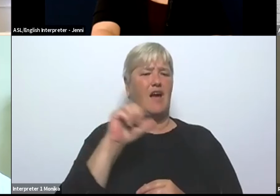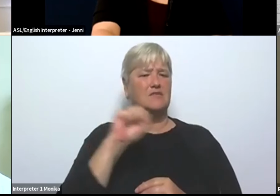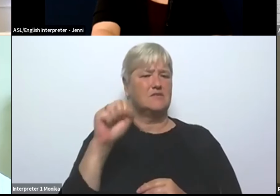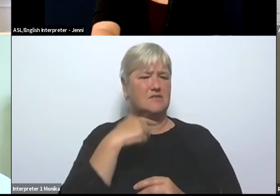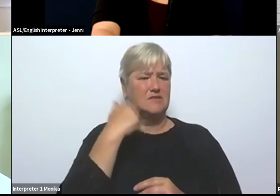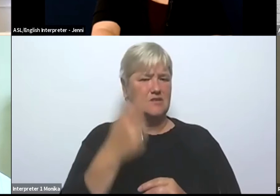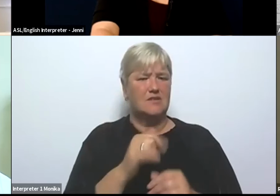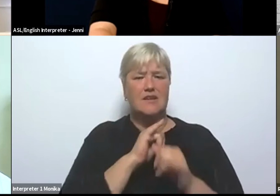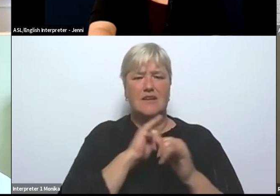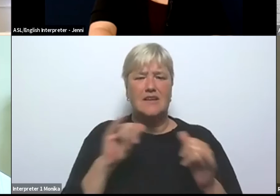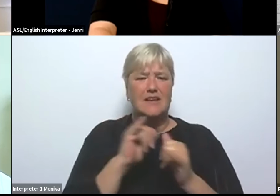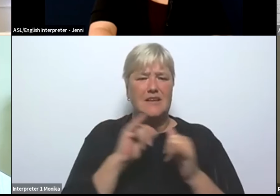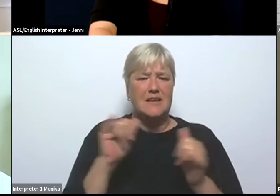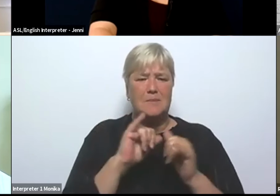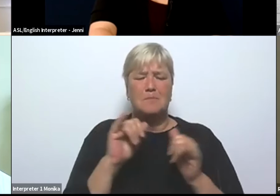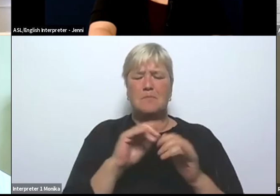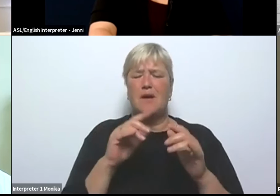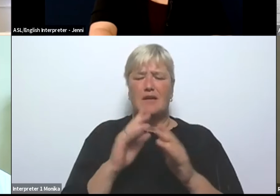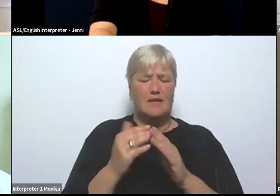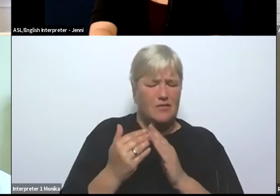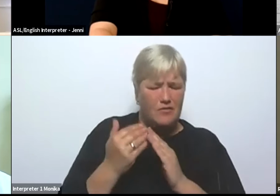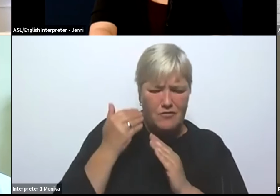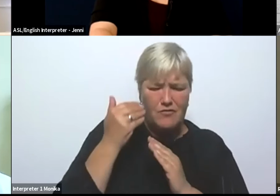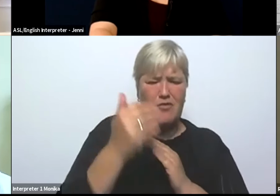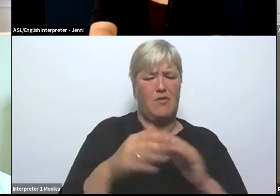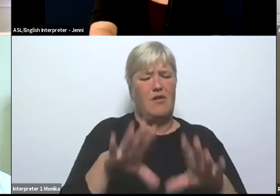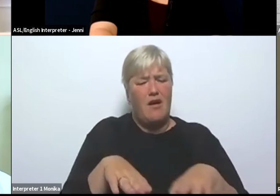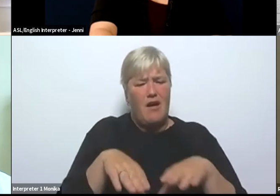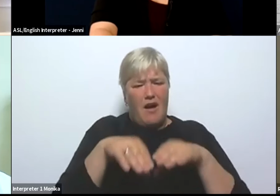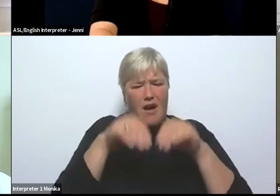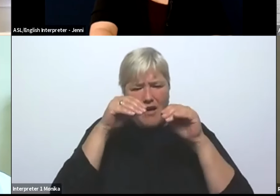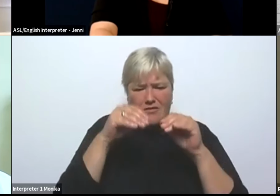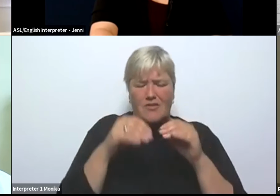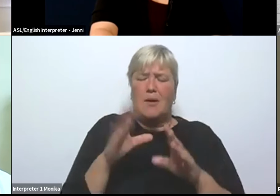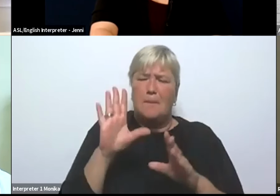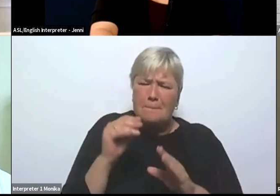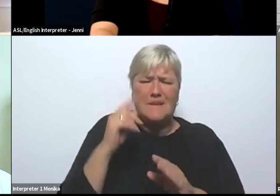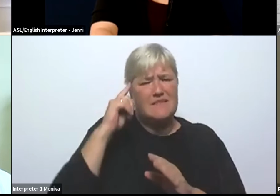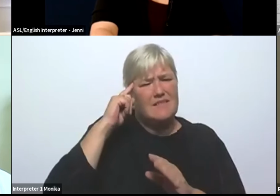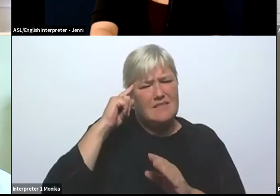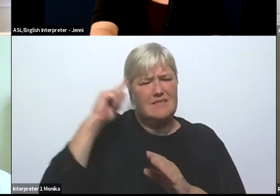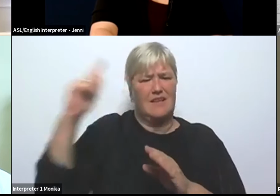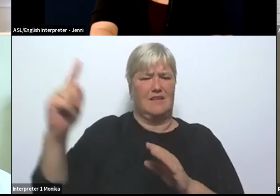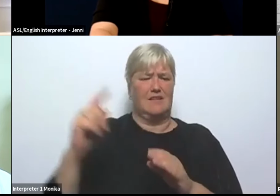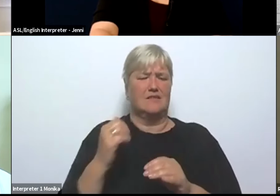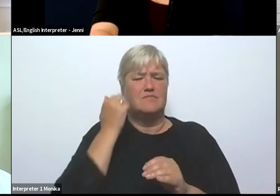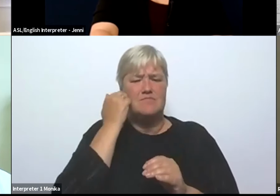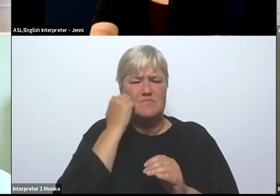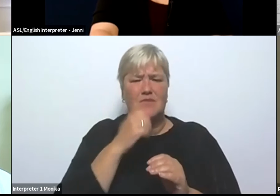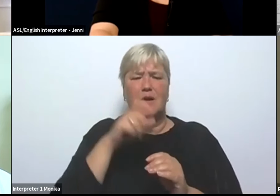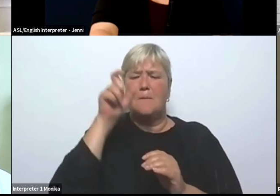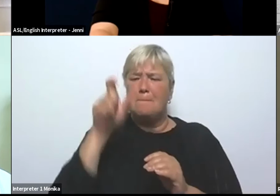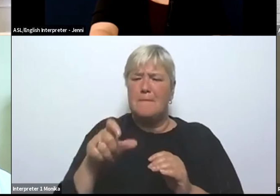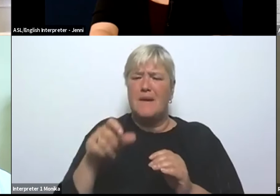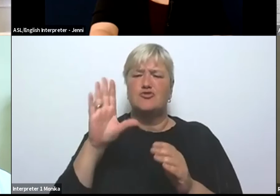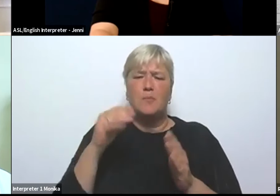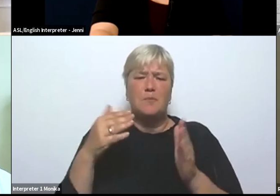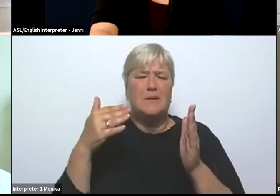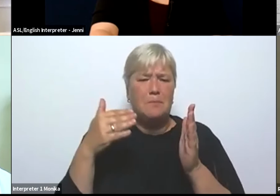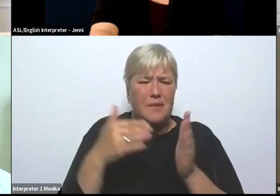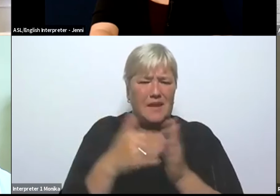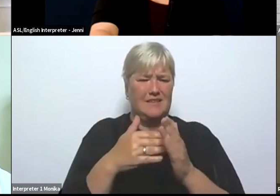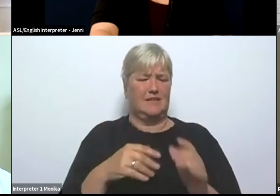Das Ganze sollte immer from the scratch, also ganz von Anfang an mitgedacht werden. Binden wir bitte Menschen mit Behinderungen und binden